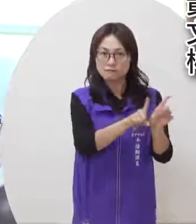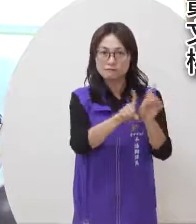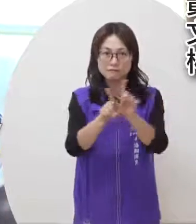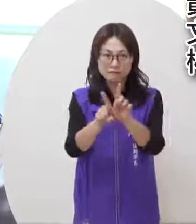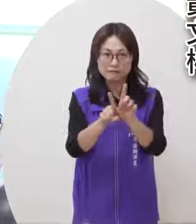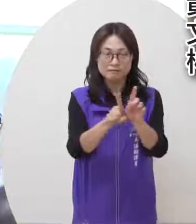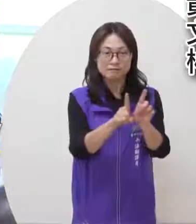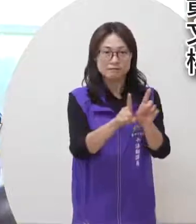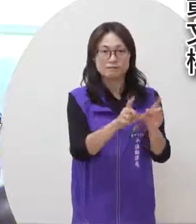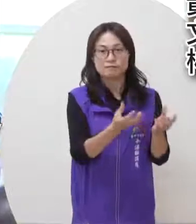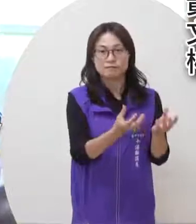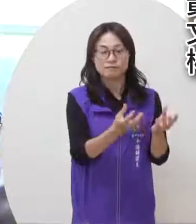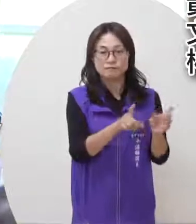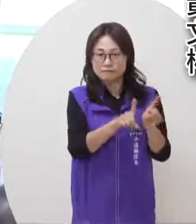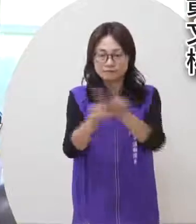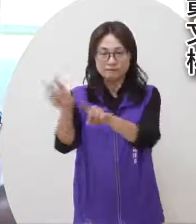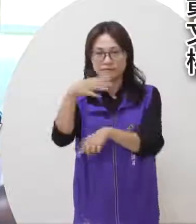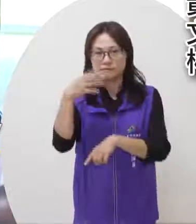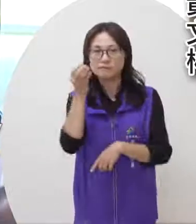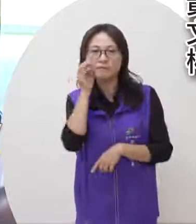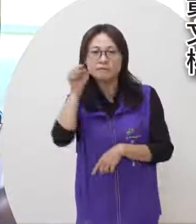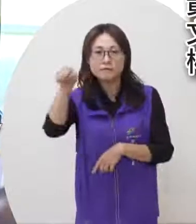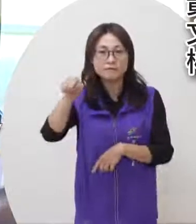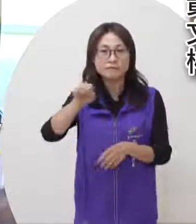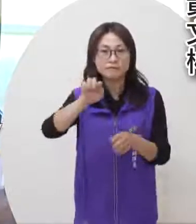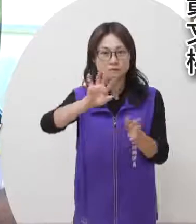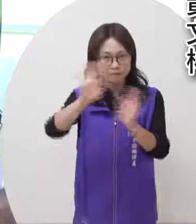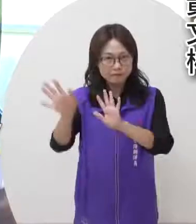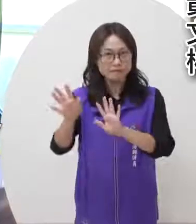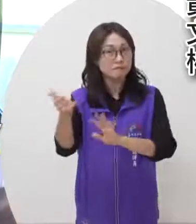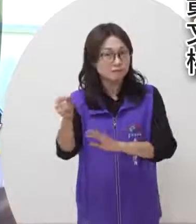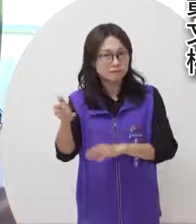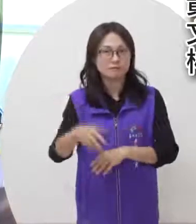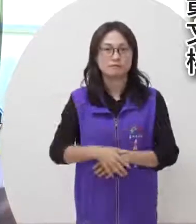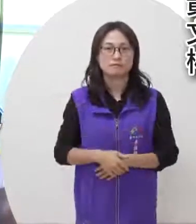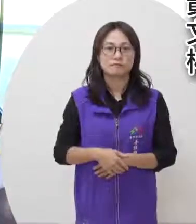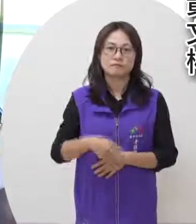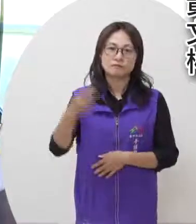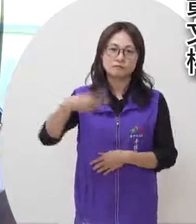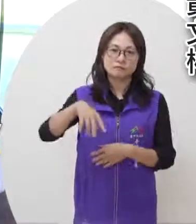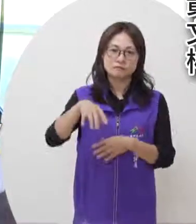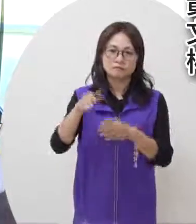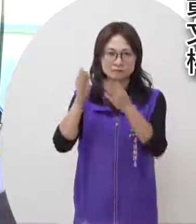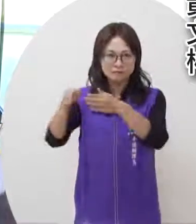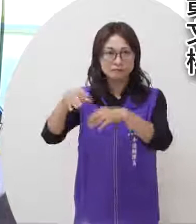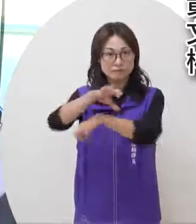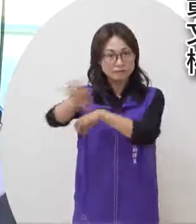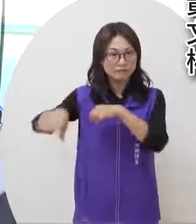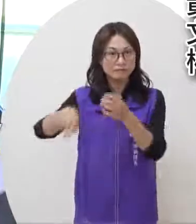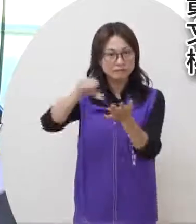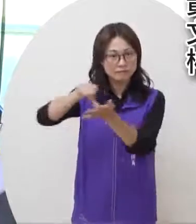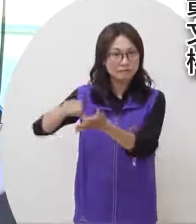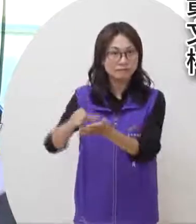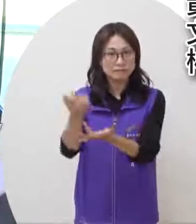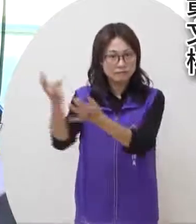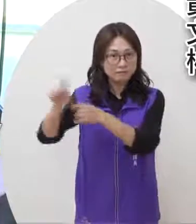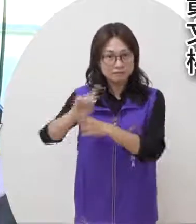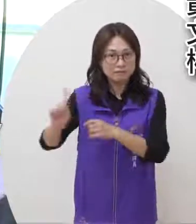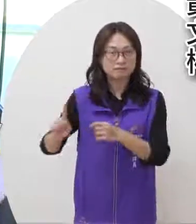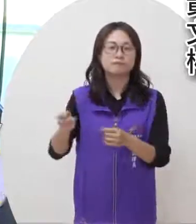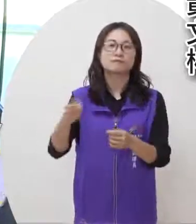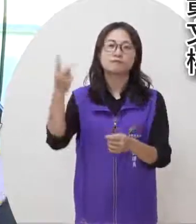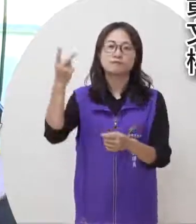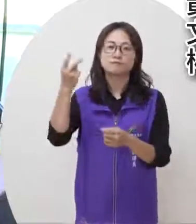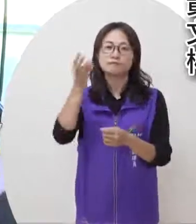包括那些变电场所，还有植栽的部分，我们再来做一个评估。那另外一个部分是